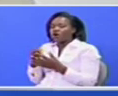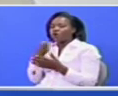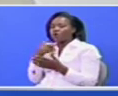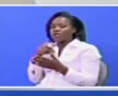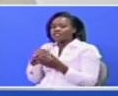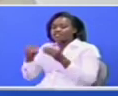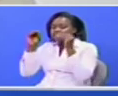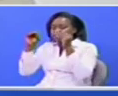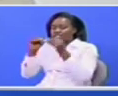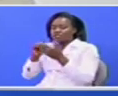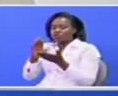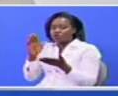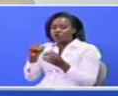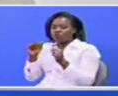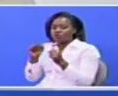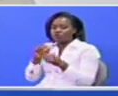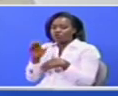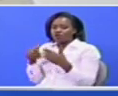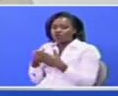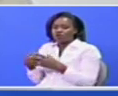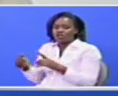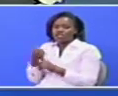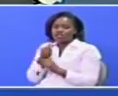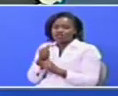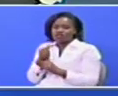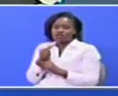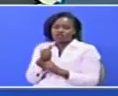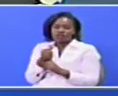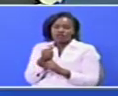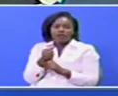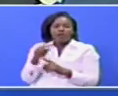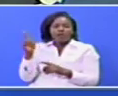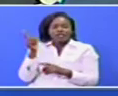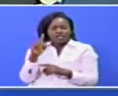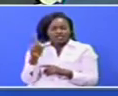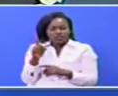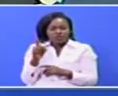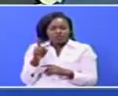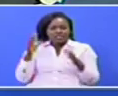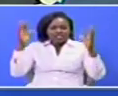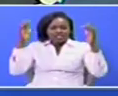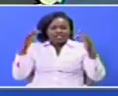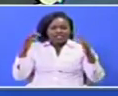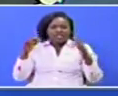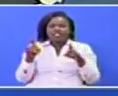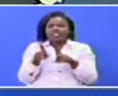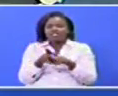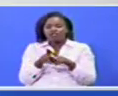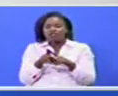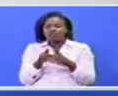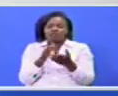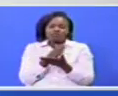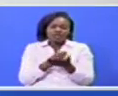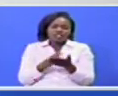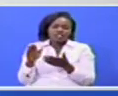vifaa, yote yawezekana kwa sababu tuko Kenya moja. Ayub, Nairobi mvua pia zimeanza kuonekana katika baadhi ya sehemu